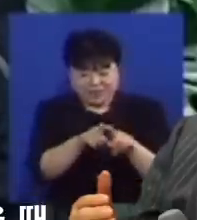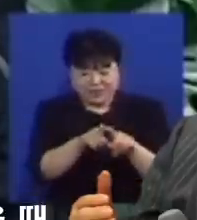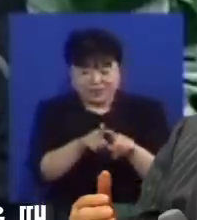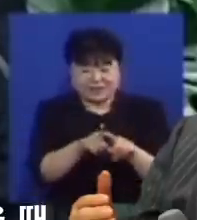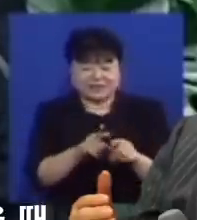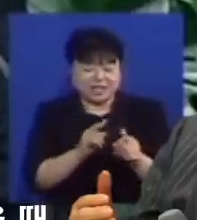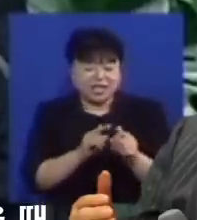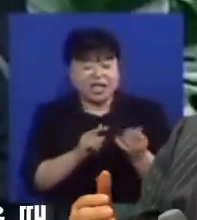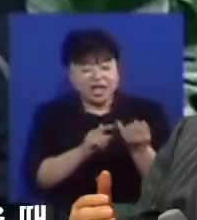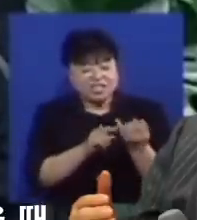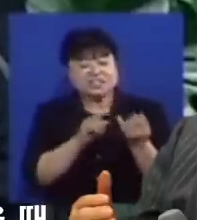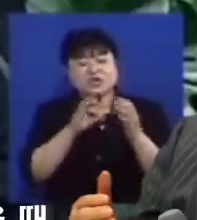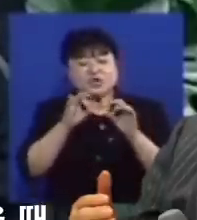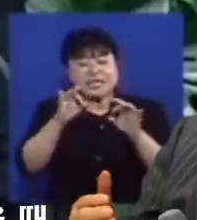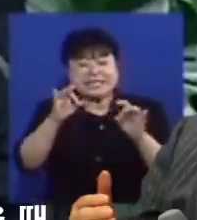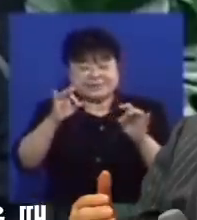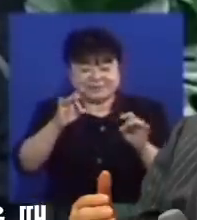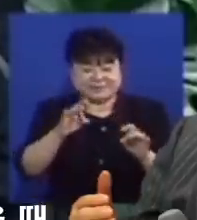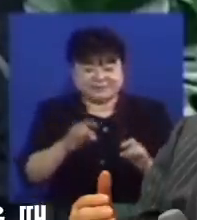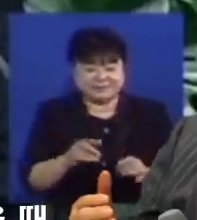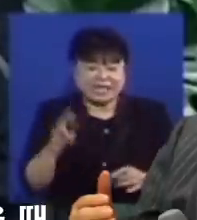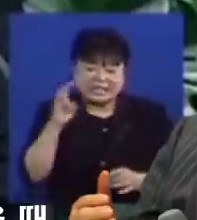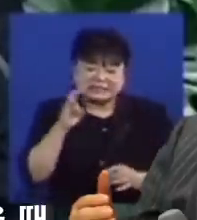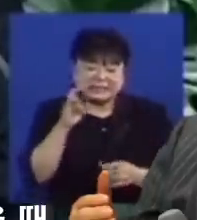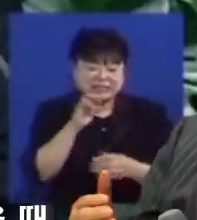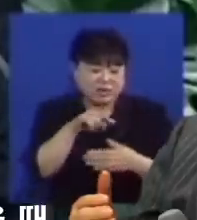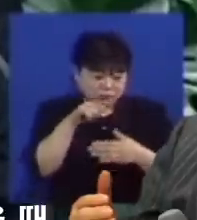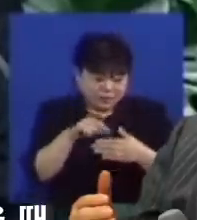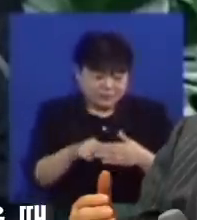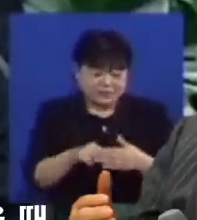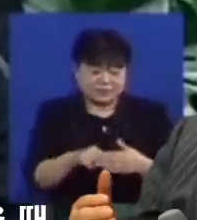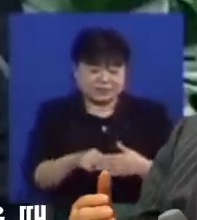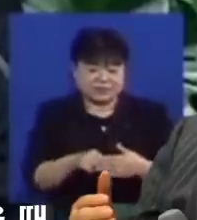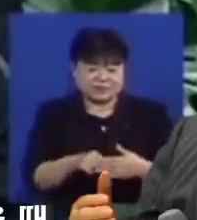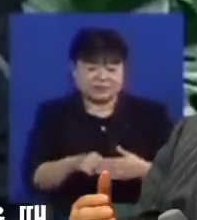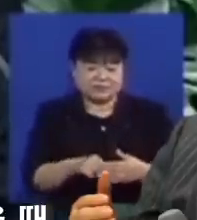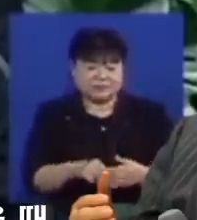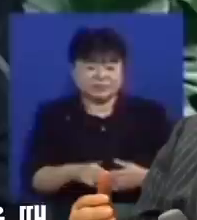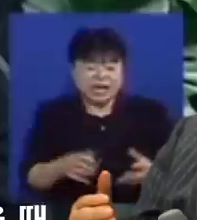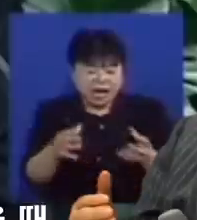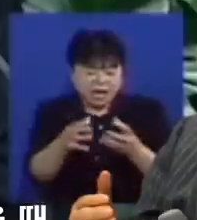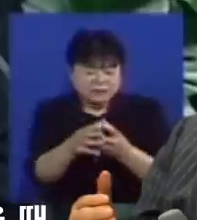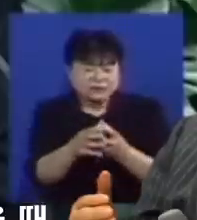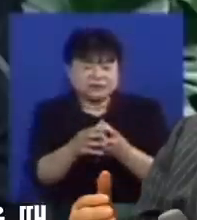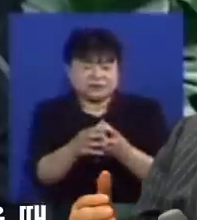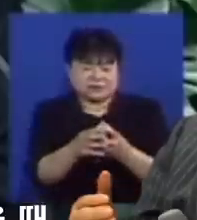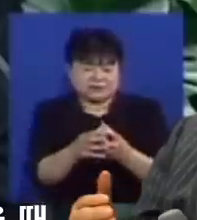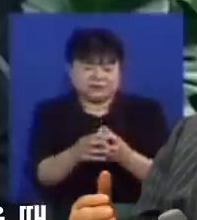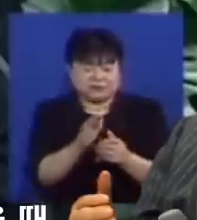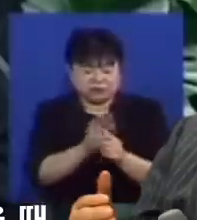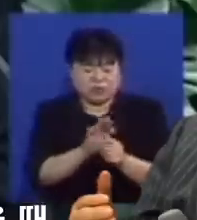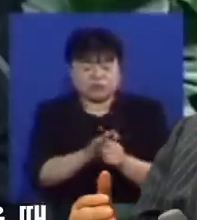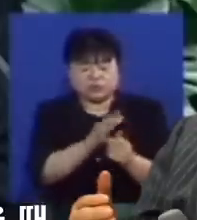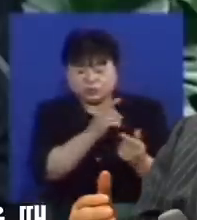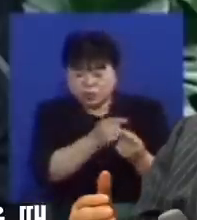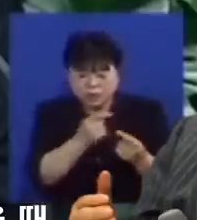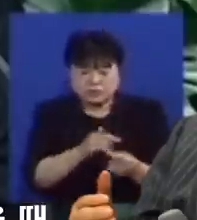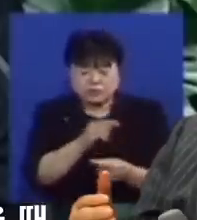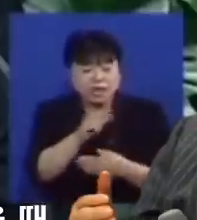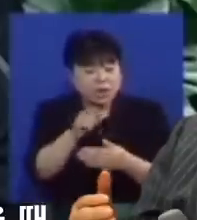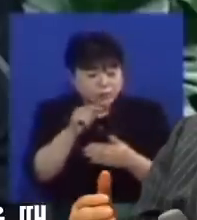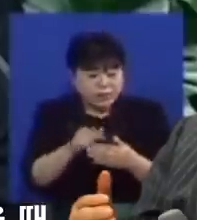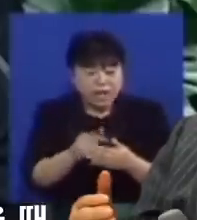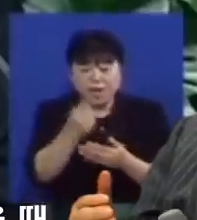에드워드 선교사가 이 창녀들 가운데서 한 창녀들처럼 섞여서 그들을 도와준 것처럼 우리